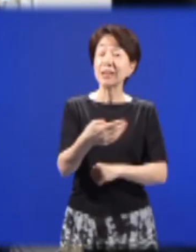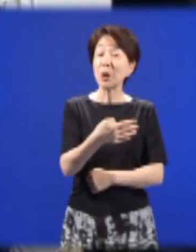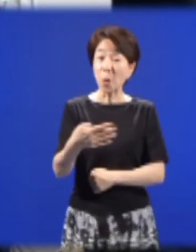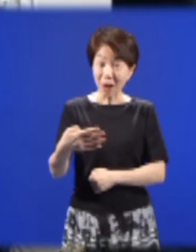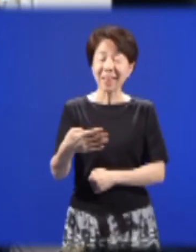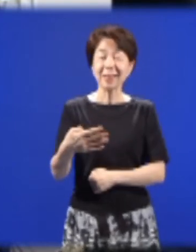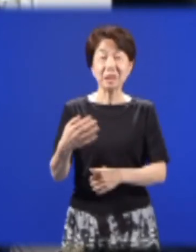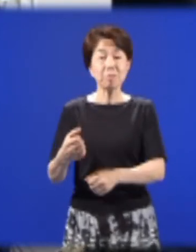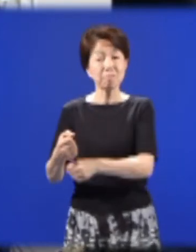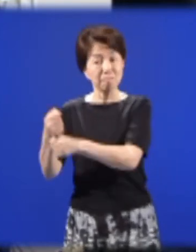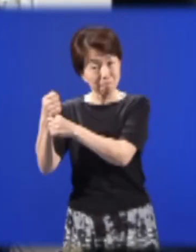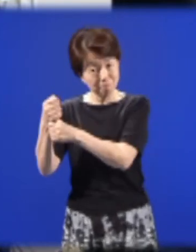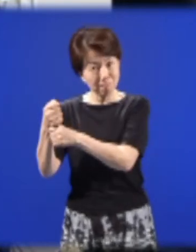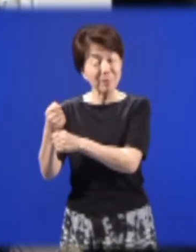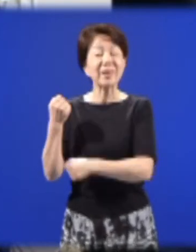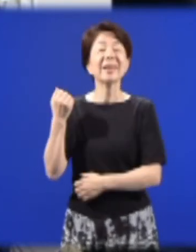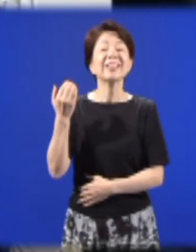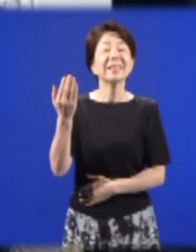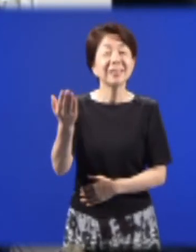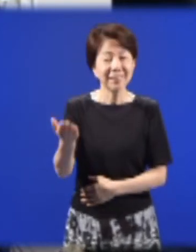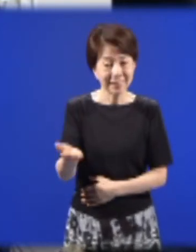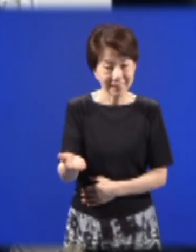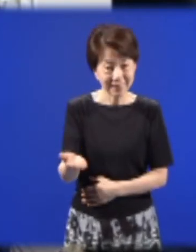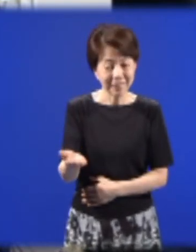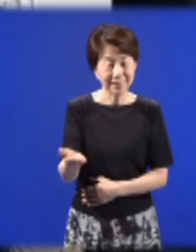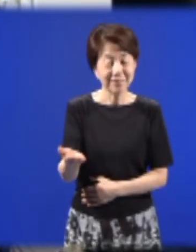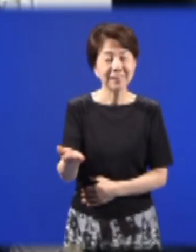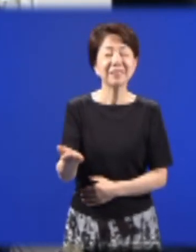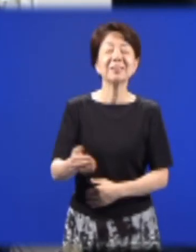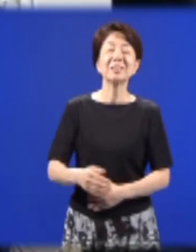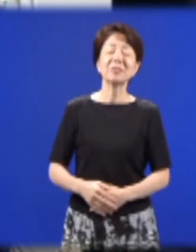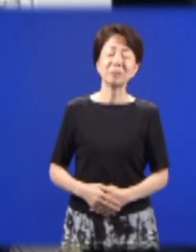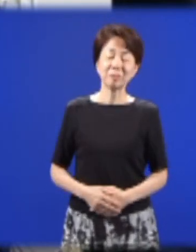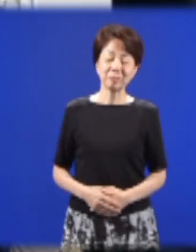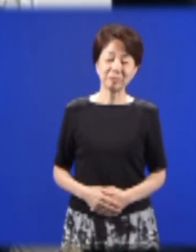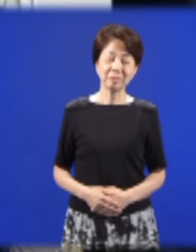を受賞したスイングガールズ&アボーイです。